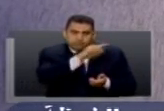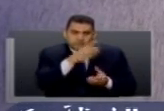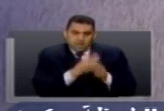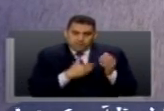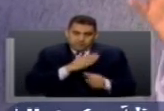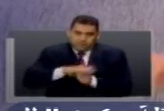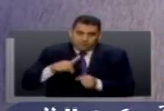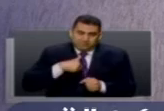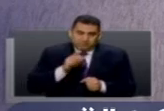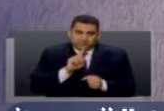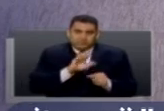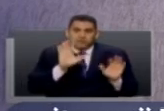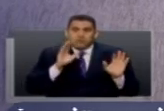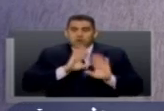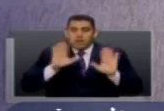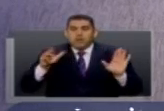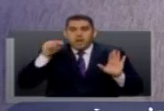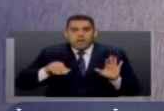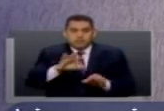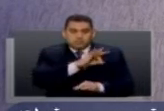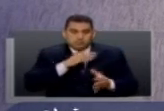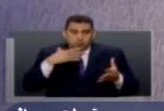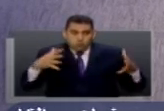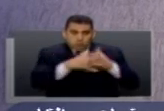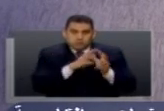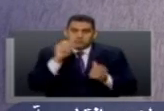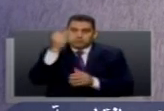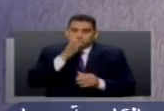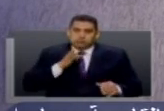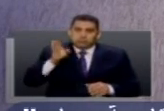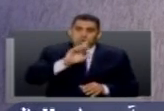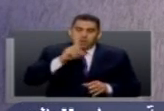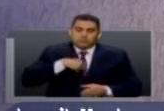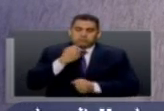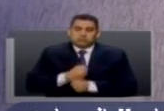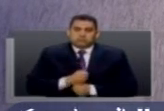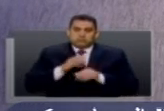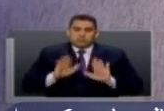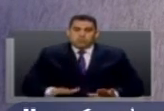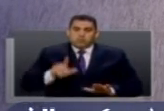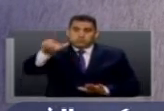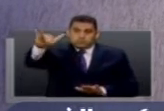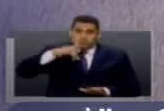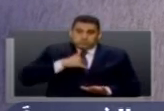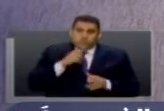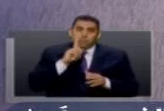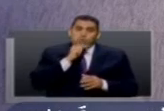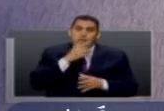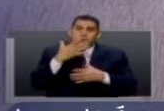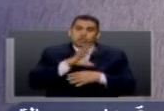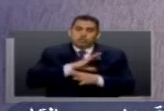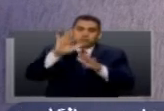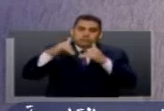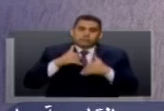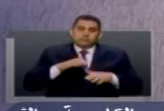قال اذا نخرج ونقاتل قالوا ابدا نجلس هنا في حصننا حتى ياتوا حصل هذا